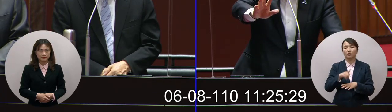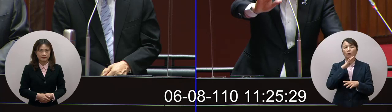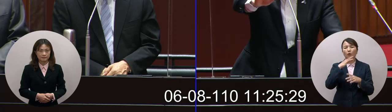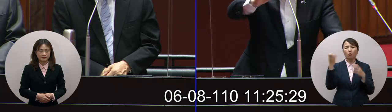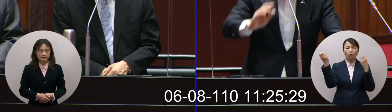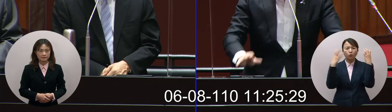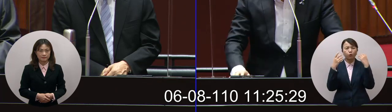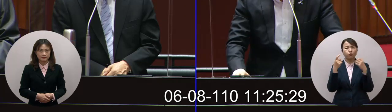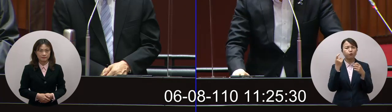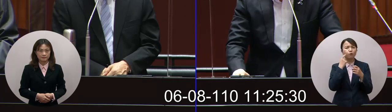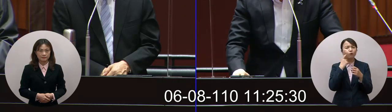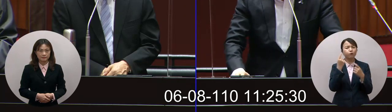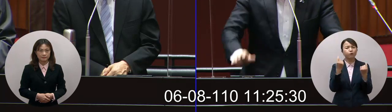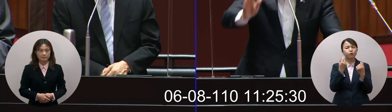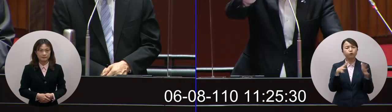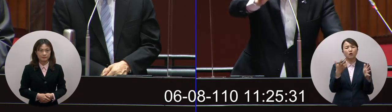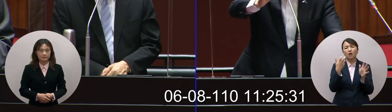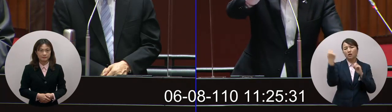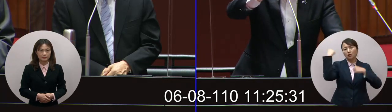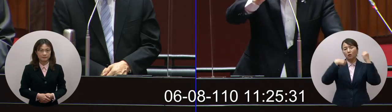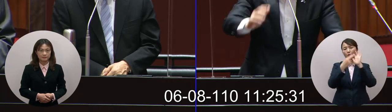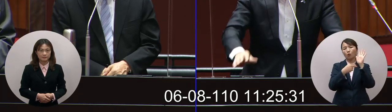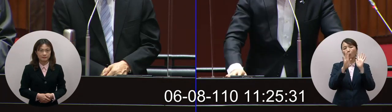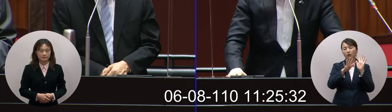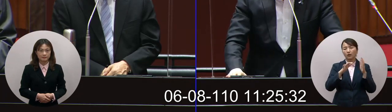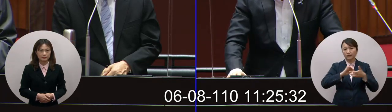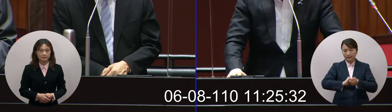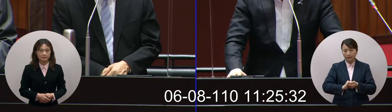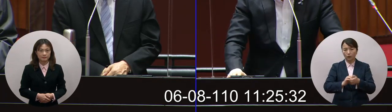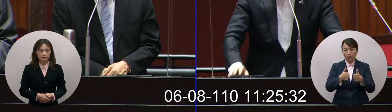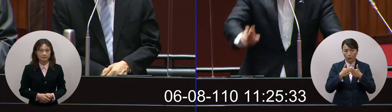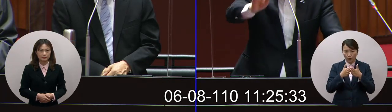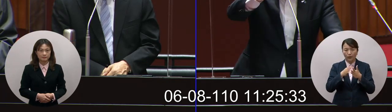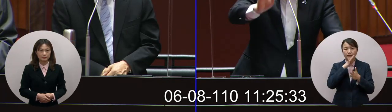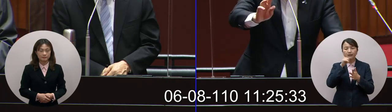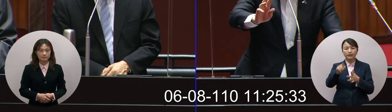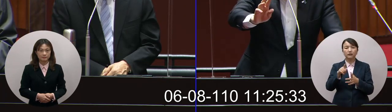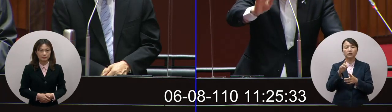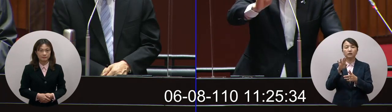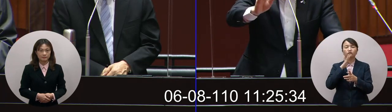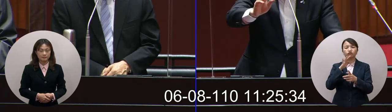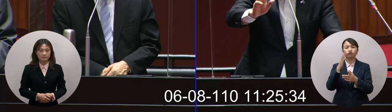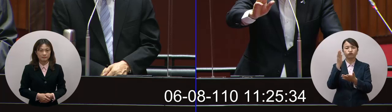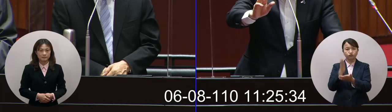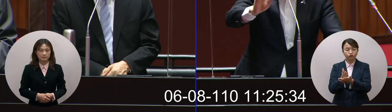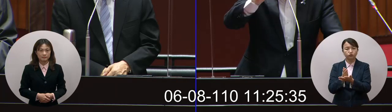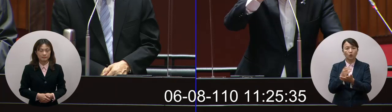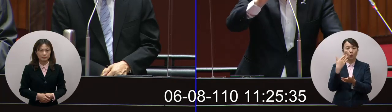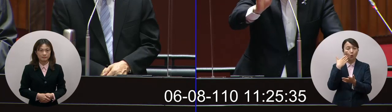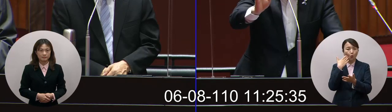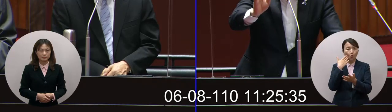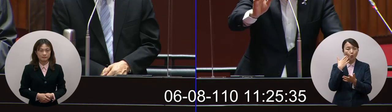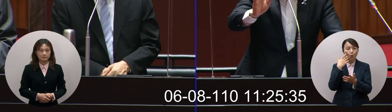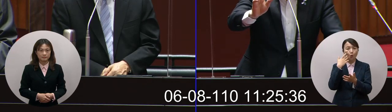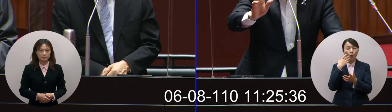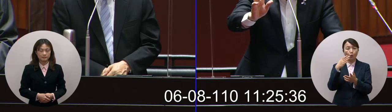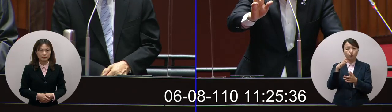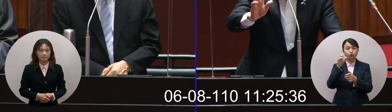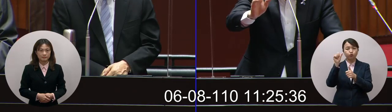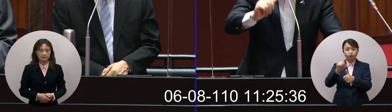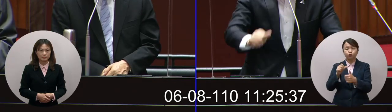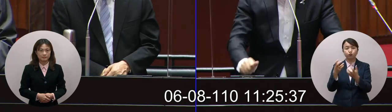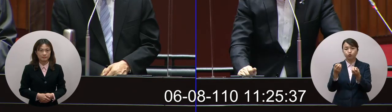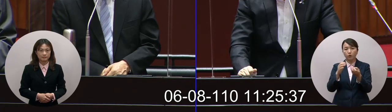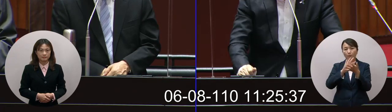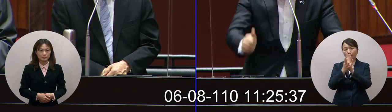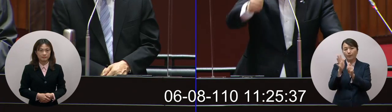言吼，知影你跟讲过啊，你讲吼一定爱吼的泡泡。这个谣言无拍好破吼，无严加法办